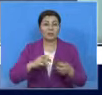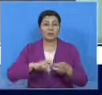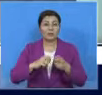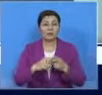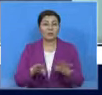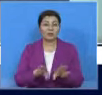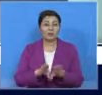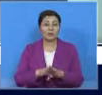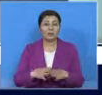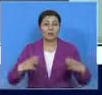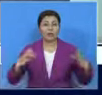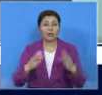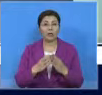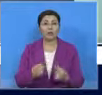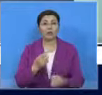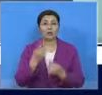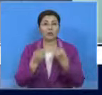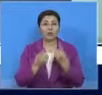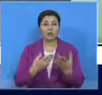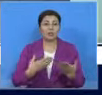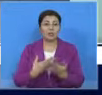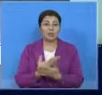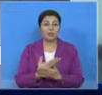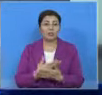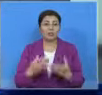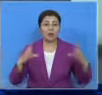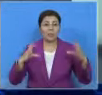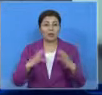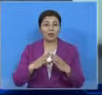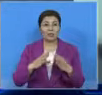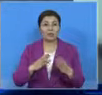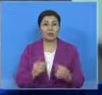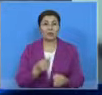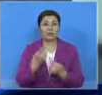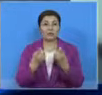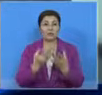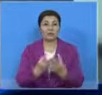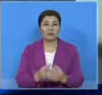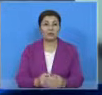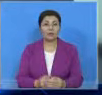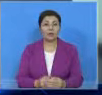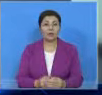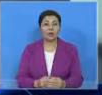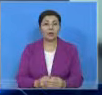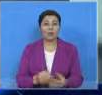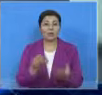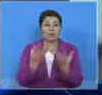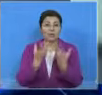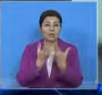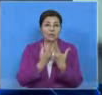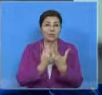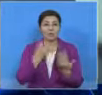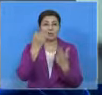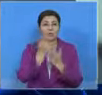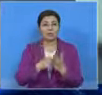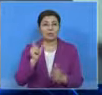мына партия құру, енді жаңа партиялар құрылып жатыр. Бұрынғы санымен қарағанда қазір санының аздығына ол да